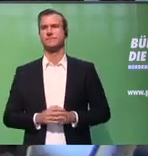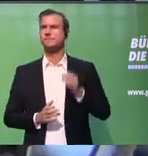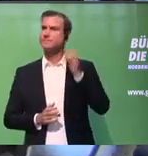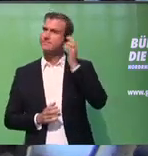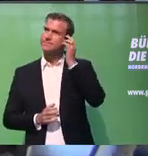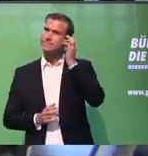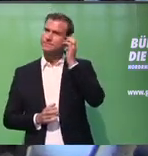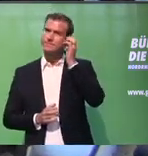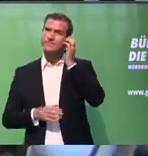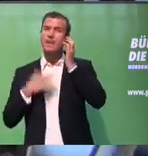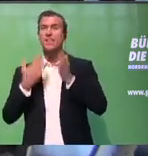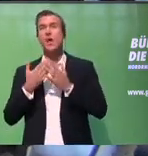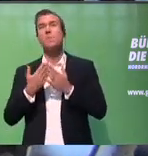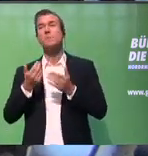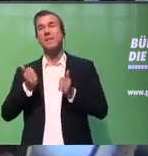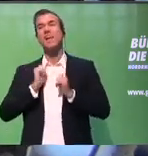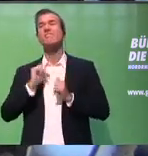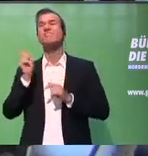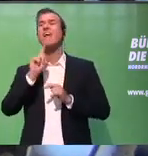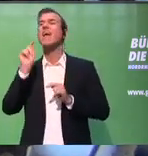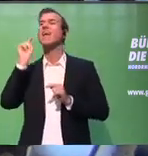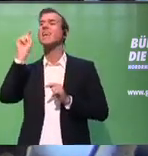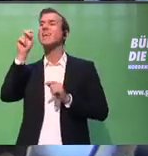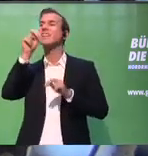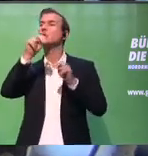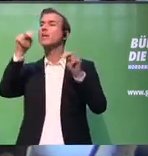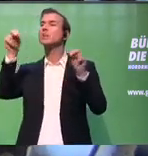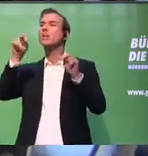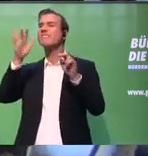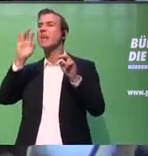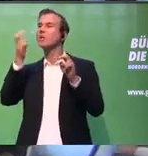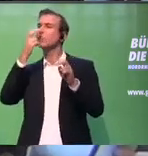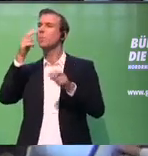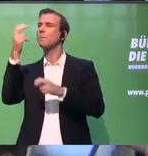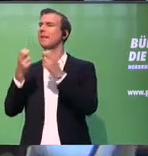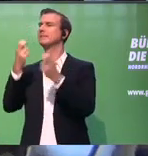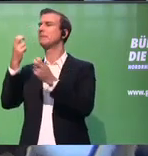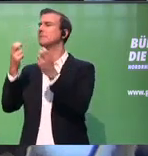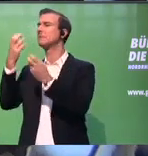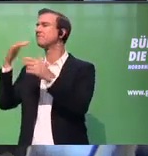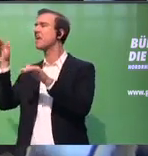Dazu wäre es hilfreich, wenn diejenigen, die da hinten noch stehen, sich einen Platz suchen würden.